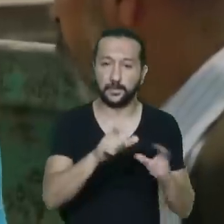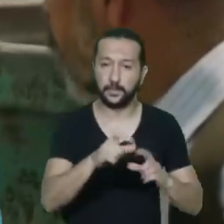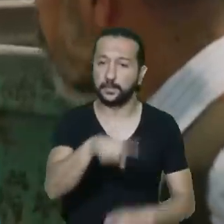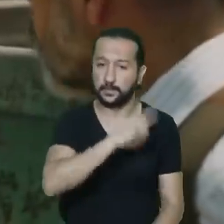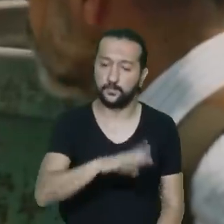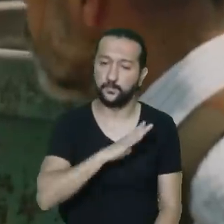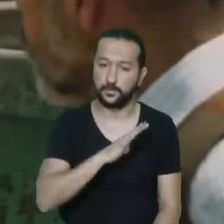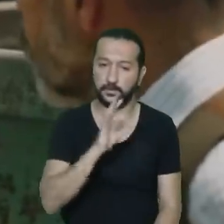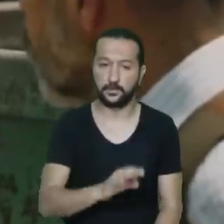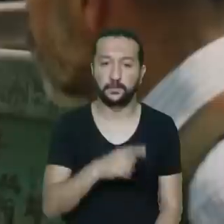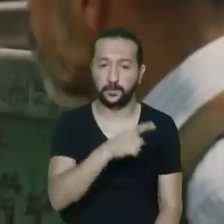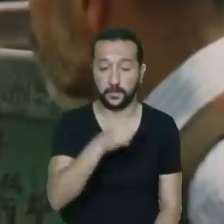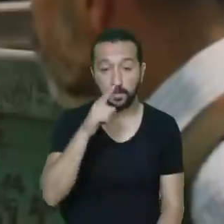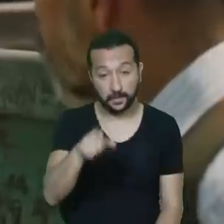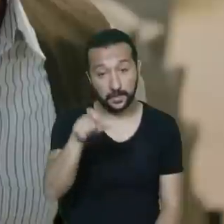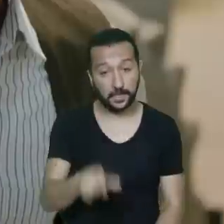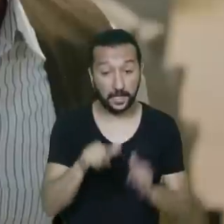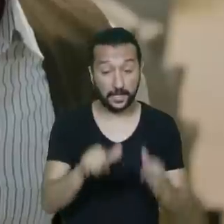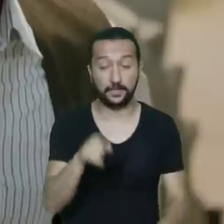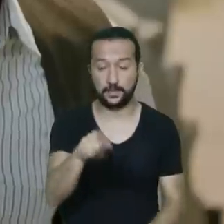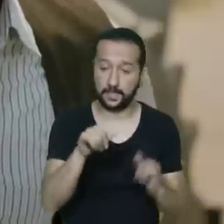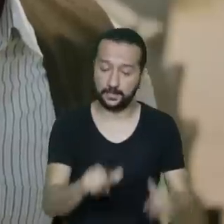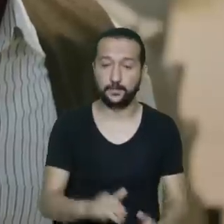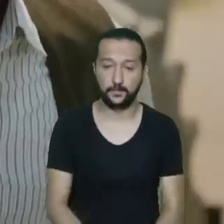Sadıçların var zaten. Emme sen de aynı şekil.